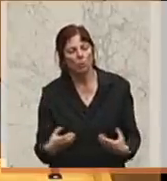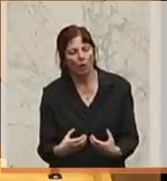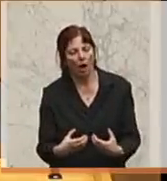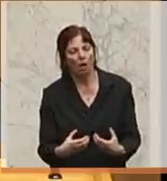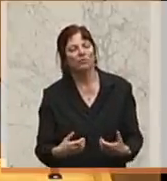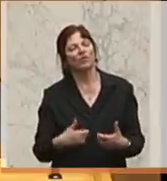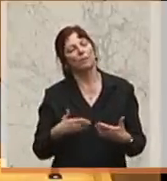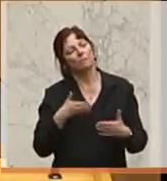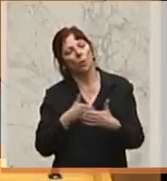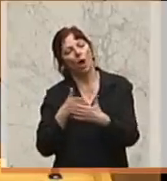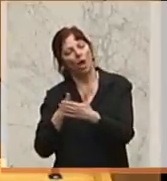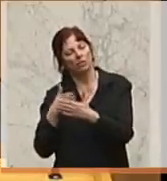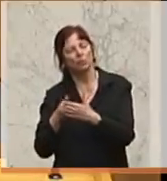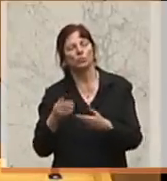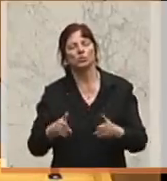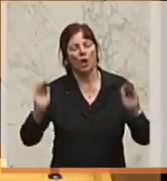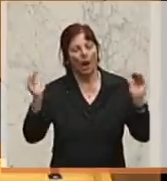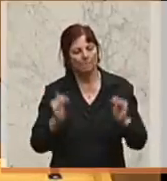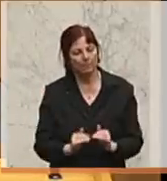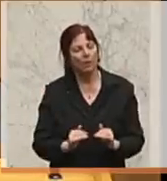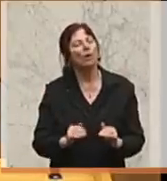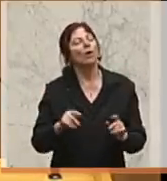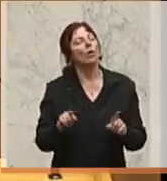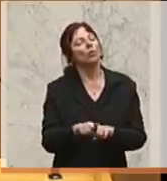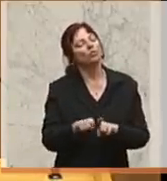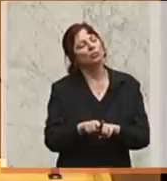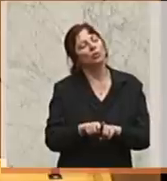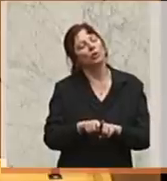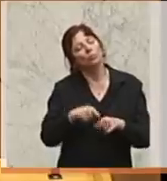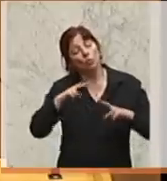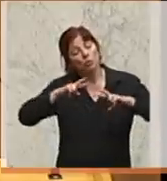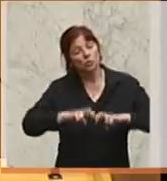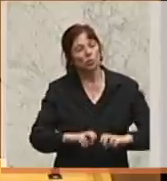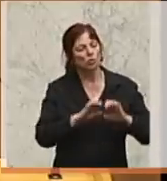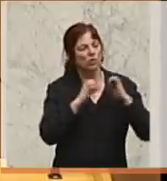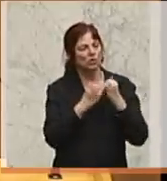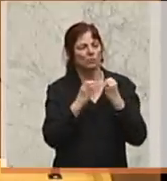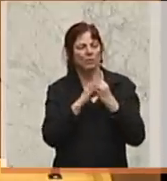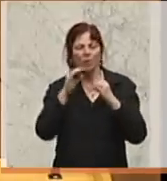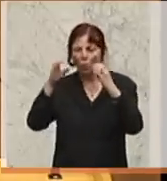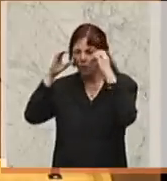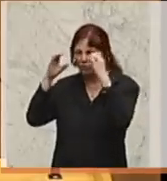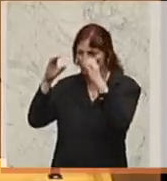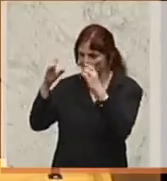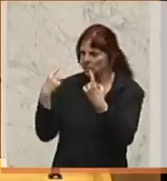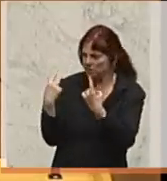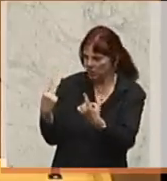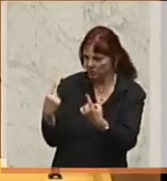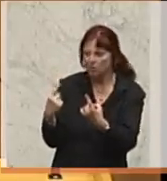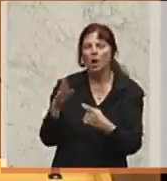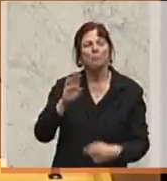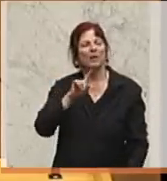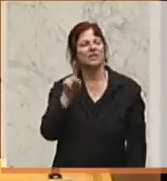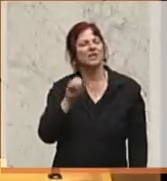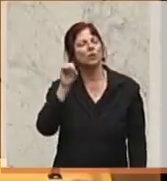aufgeben. Und dazu fordere ich Sie dezidiert auf, meine Damen und Herren von der österreichischen Volkspartei. Nehmen Sie sich ein Beispiel am BZÖ.